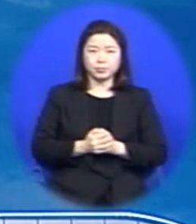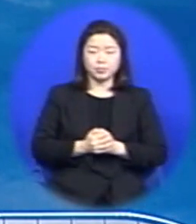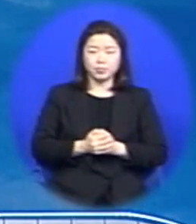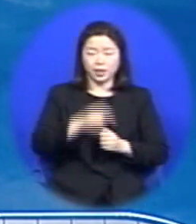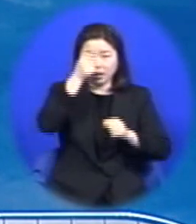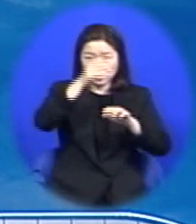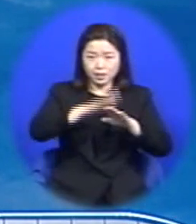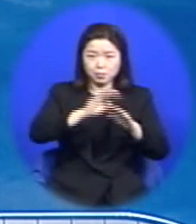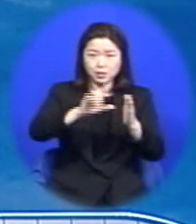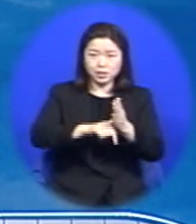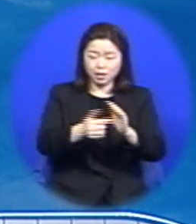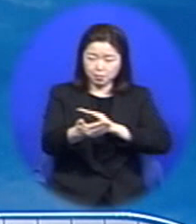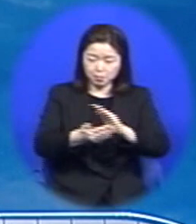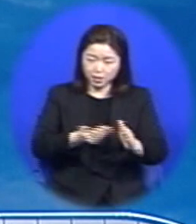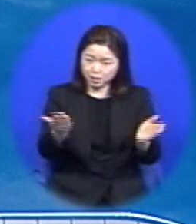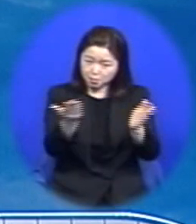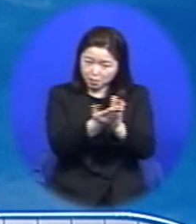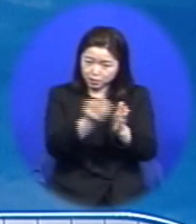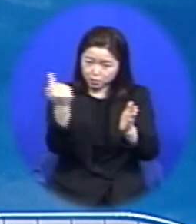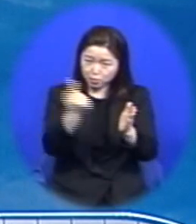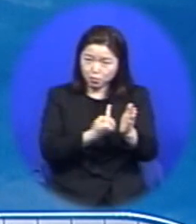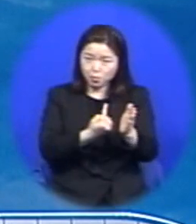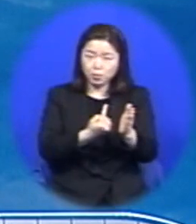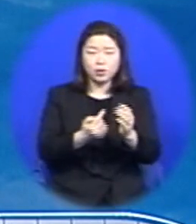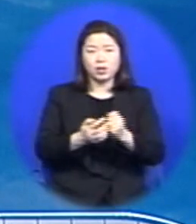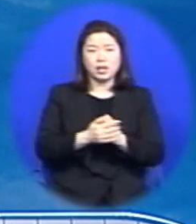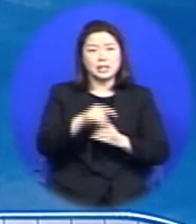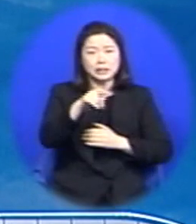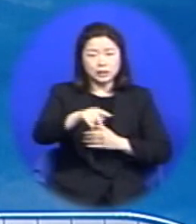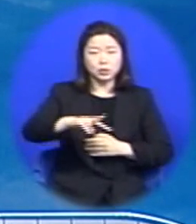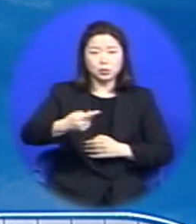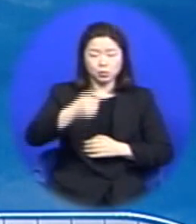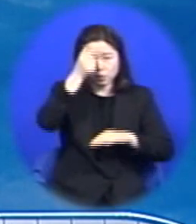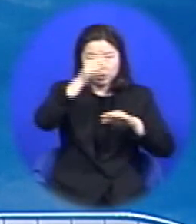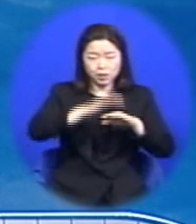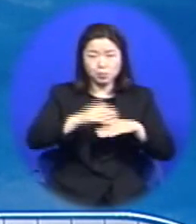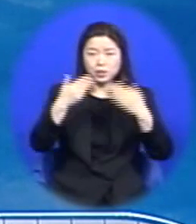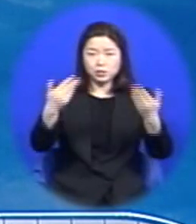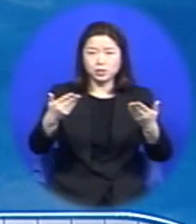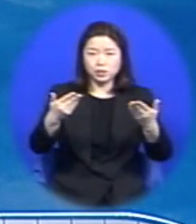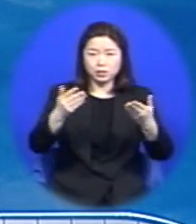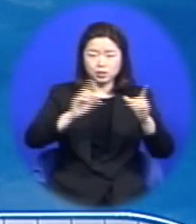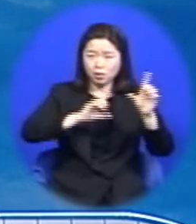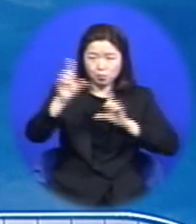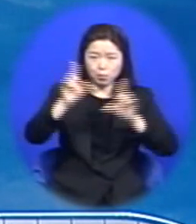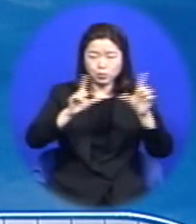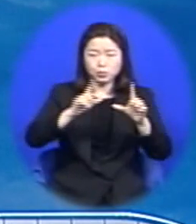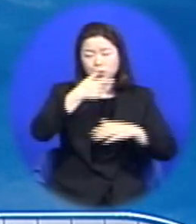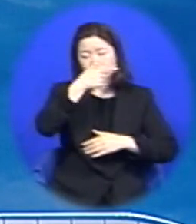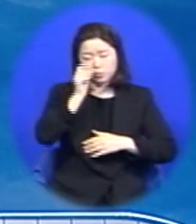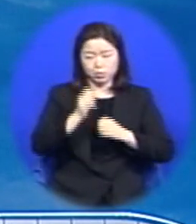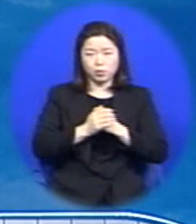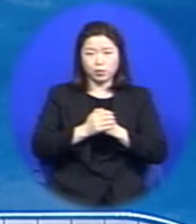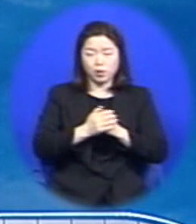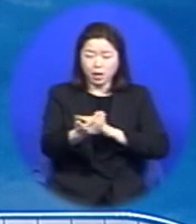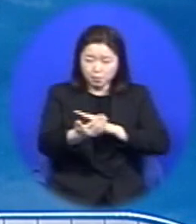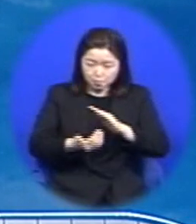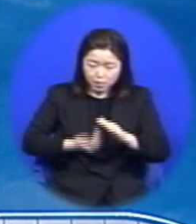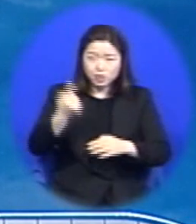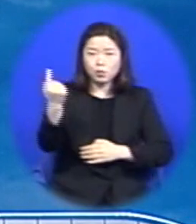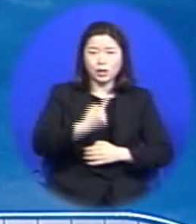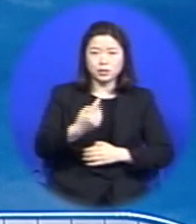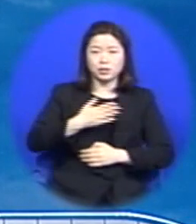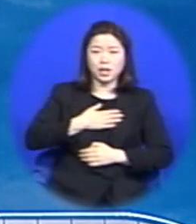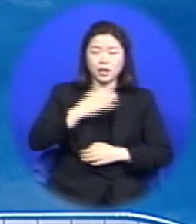예배 시간에 미리 맞춰서 와. 그것도 예배 드리는 태도로 부족해요. 미리 와서